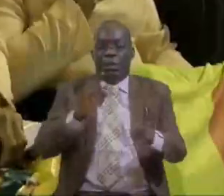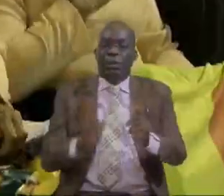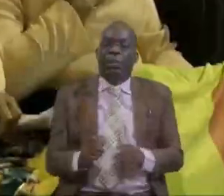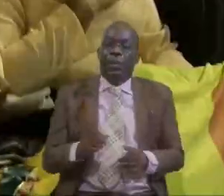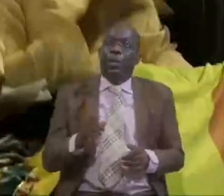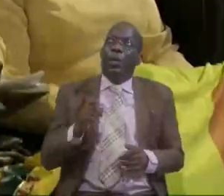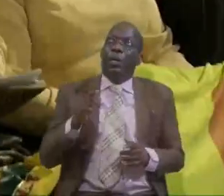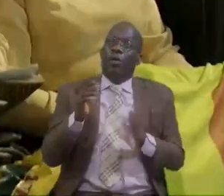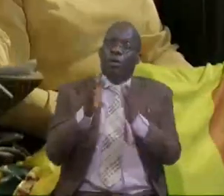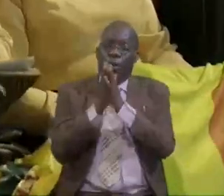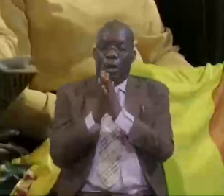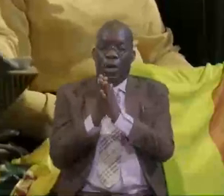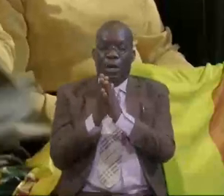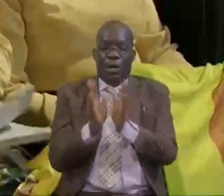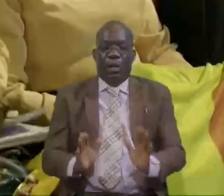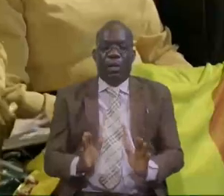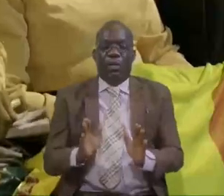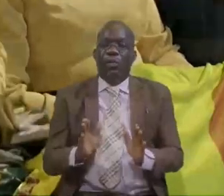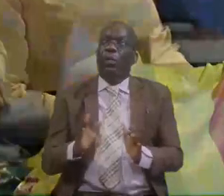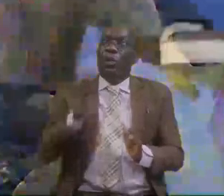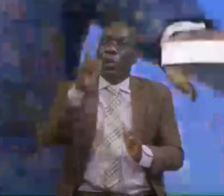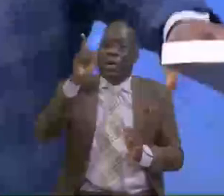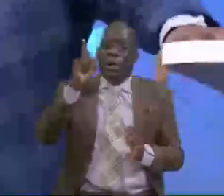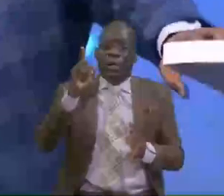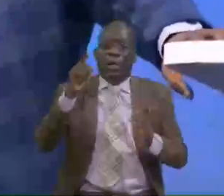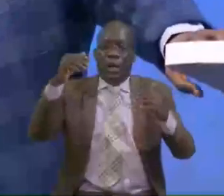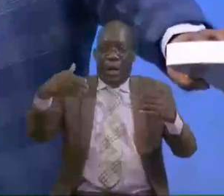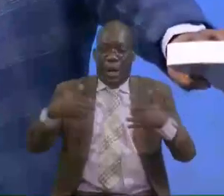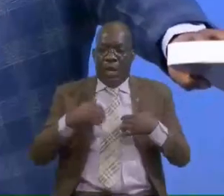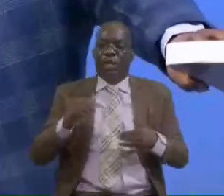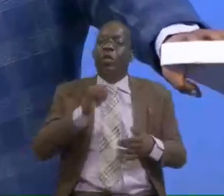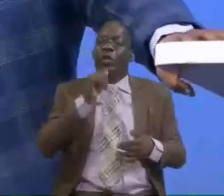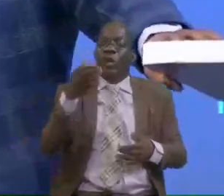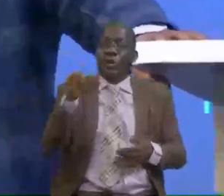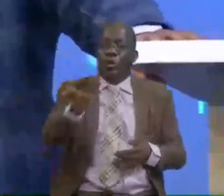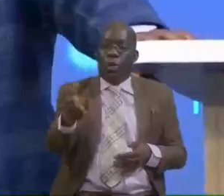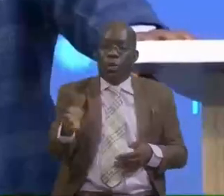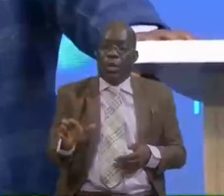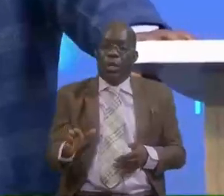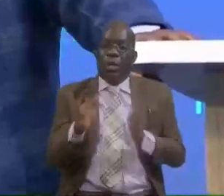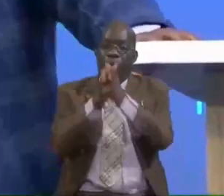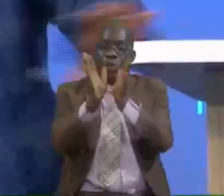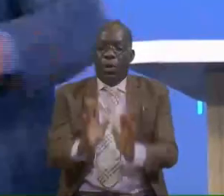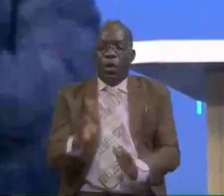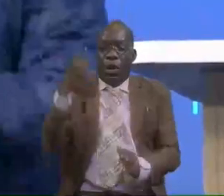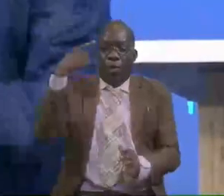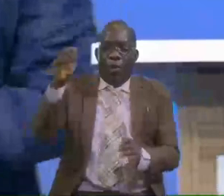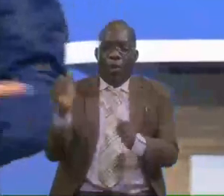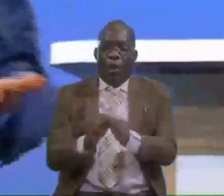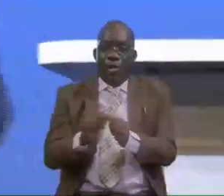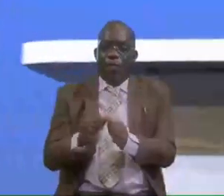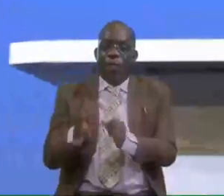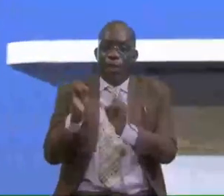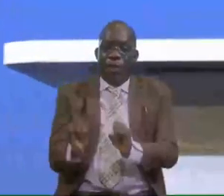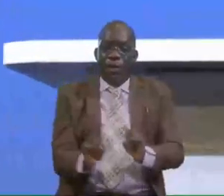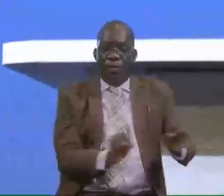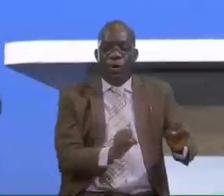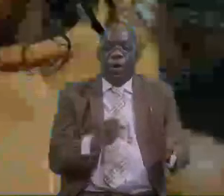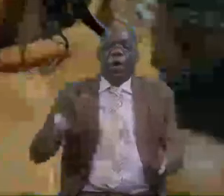Il a intercédé. L'intercession. Il a une intercession impartiale pour chaque